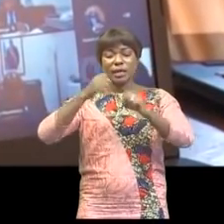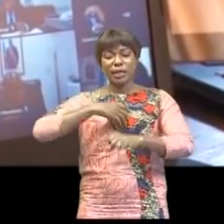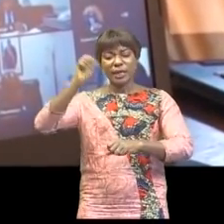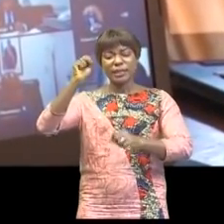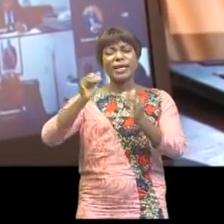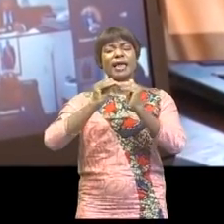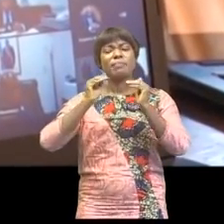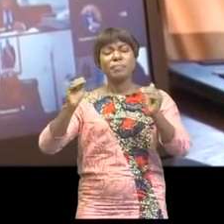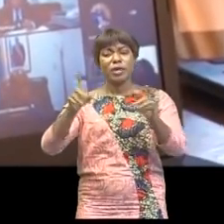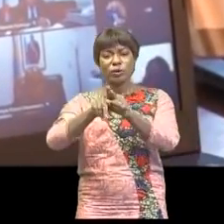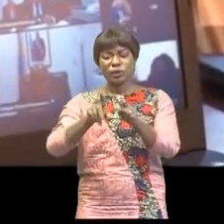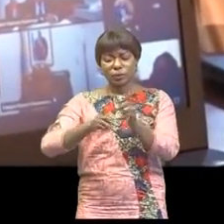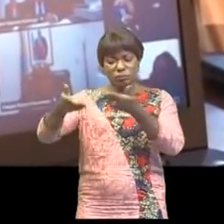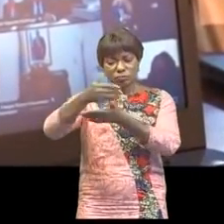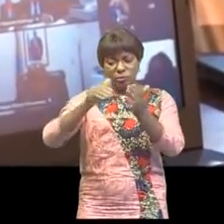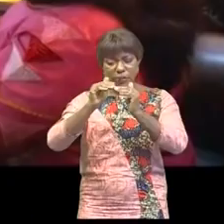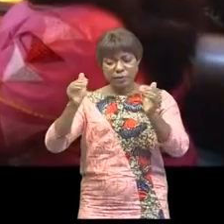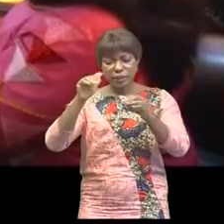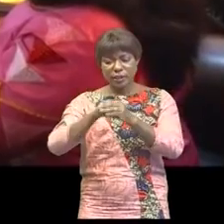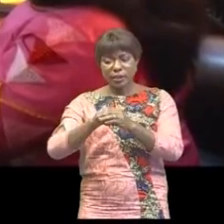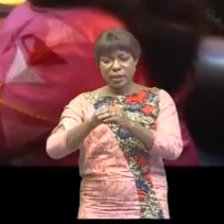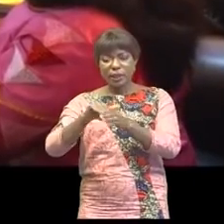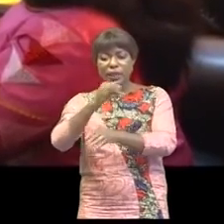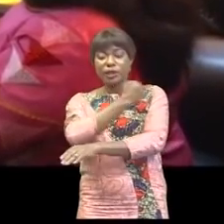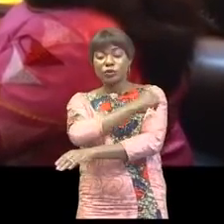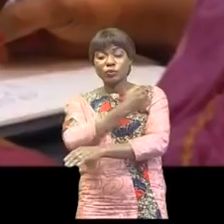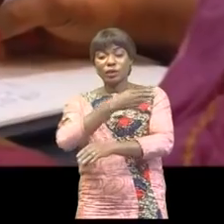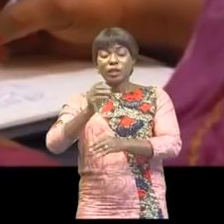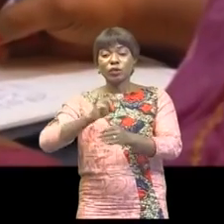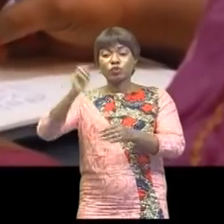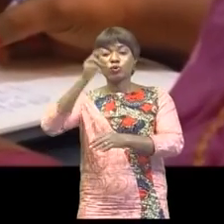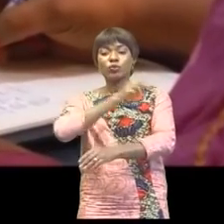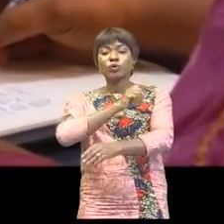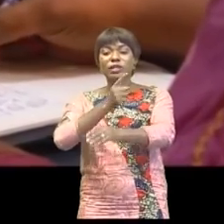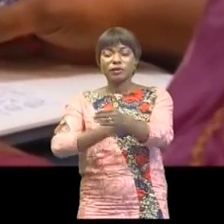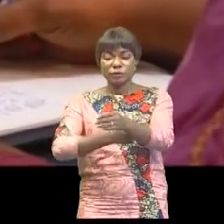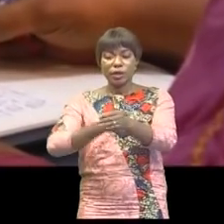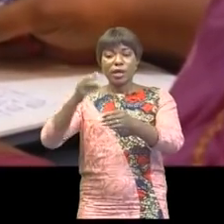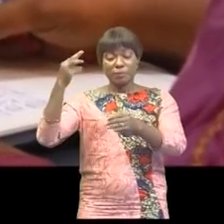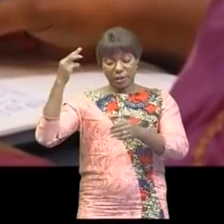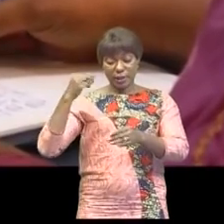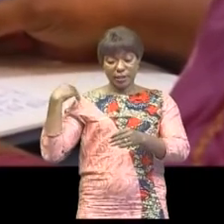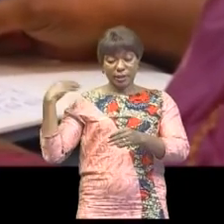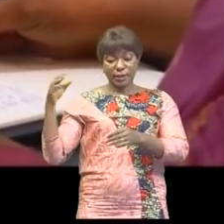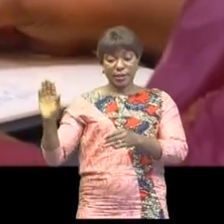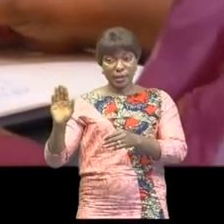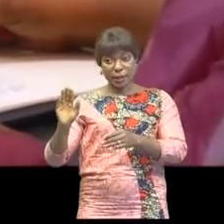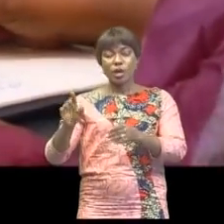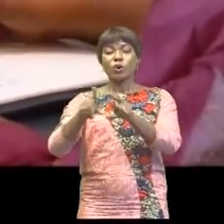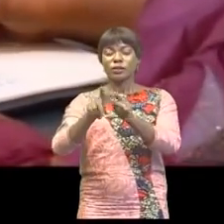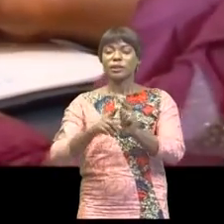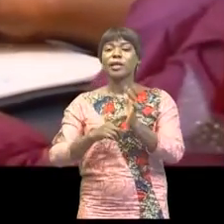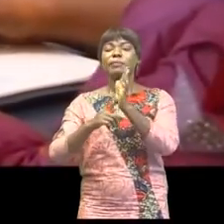de la paix en Itourie et au Nord-Kivu, la ministre de l'État, ministre de la Justice et garde des Sceaux a